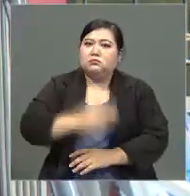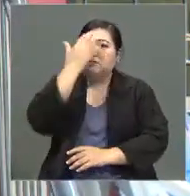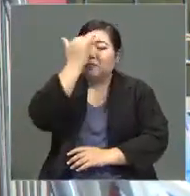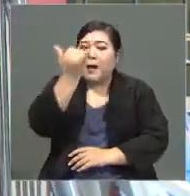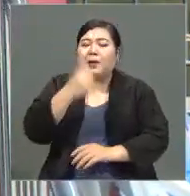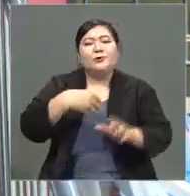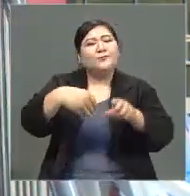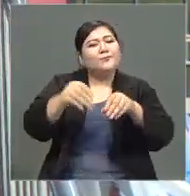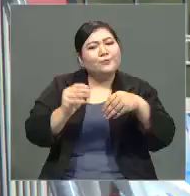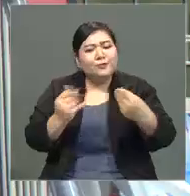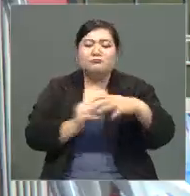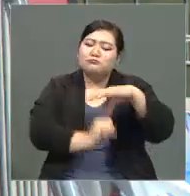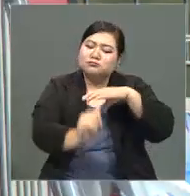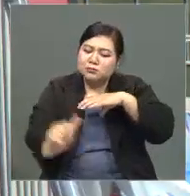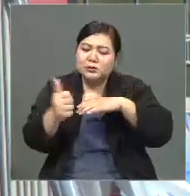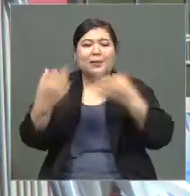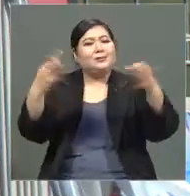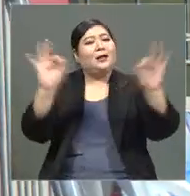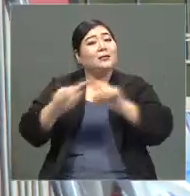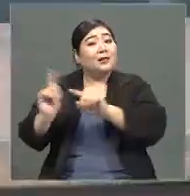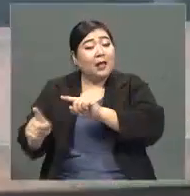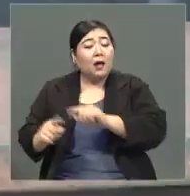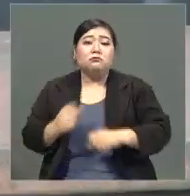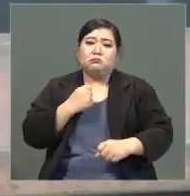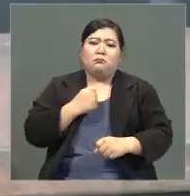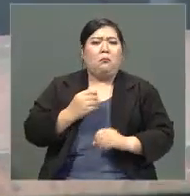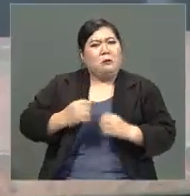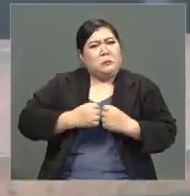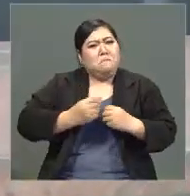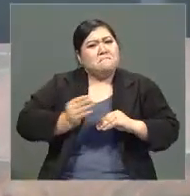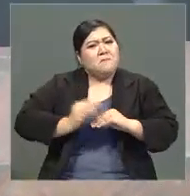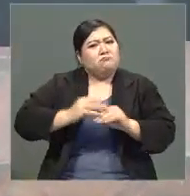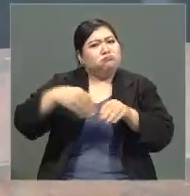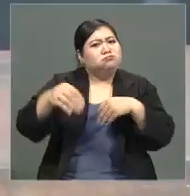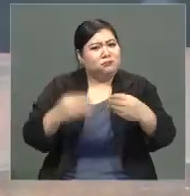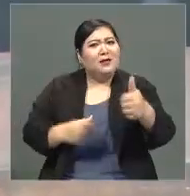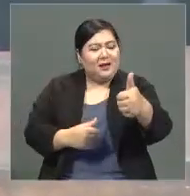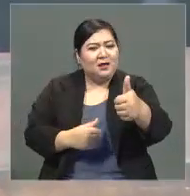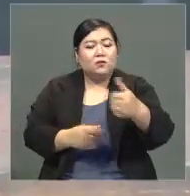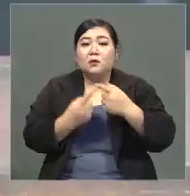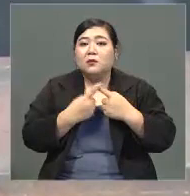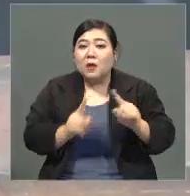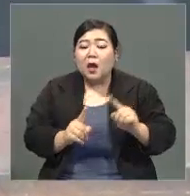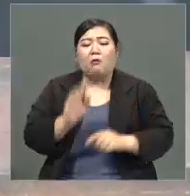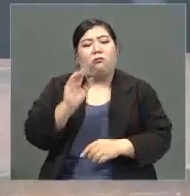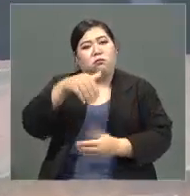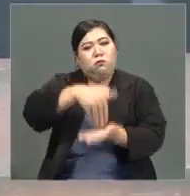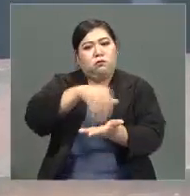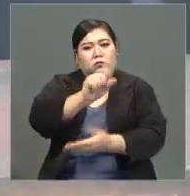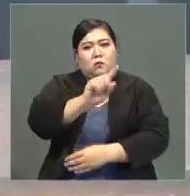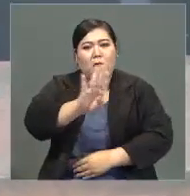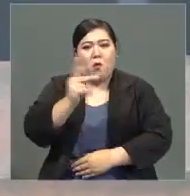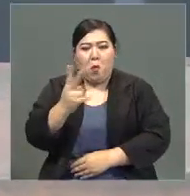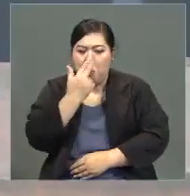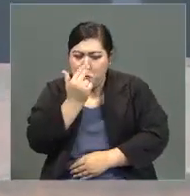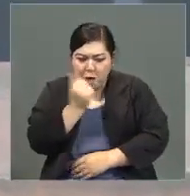ไรเนี่ยก็ทำไปมากขึ้นแล้วเช่นกันนะคะซึ่งศบค.ก็พยายามเฝ้าระวังในจุดที่อาจมีการรั่วไหลเพื่อป้องกันการระบา